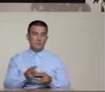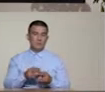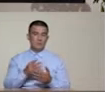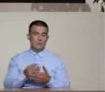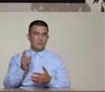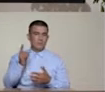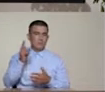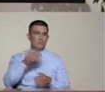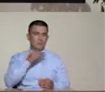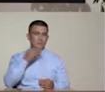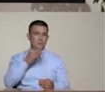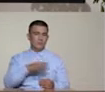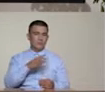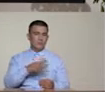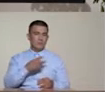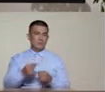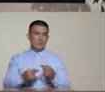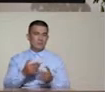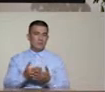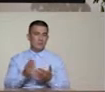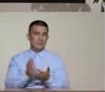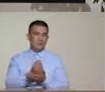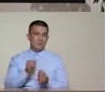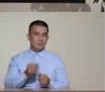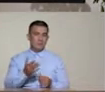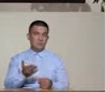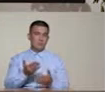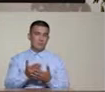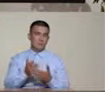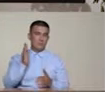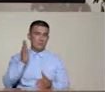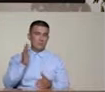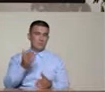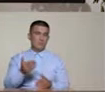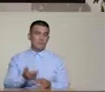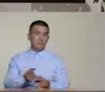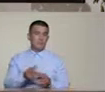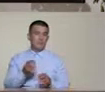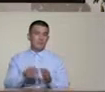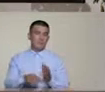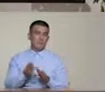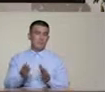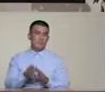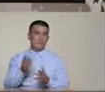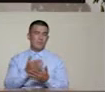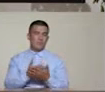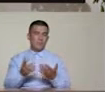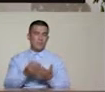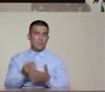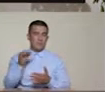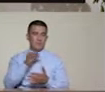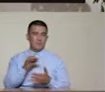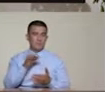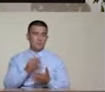qadimiyroq bo'lgan yodgorliklar topilsa kelajakda, balki ular bundan ham uzoqroq tarixi